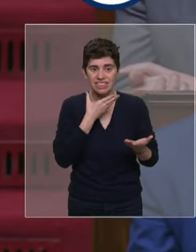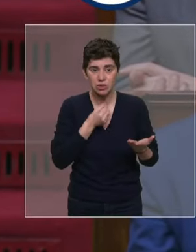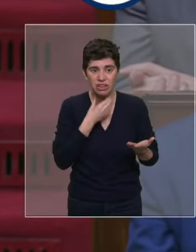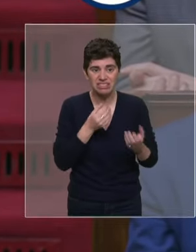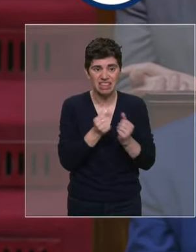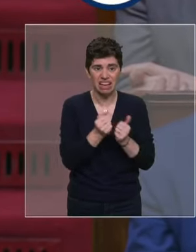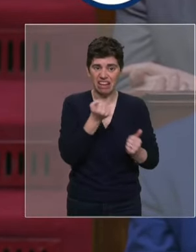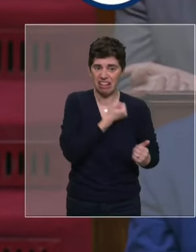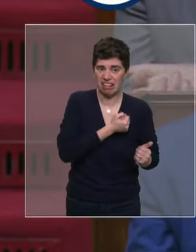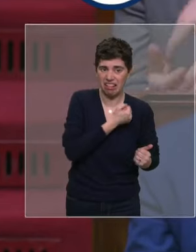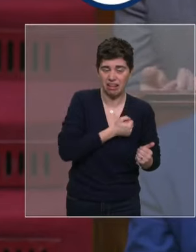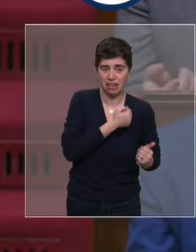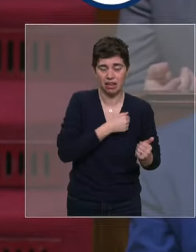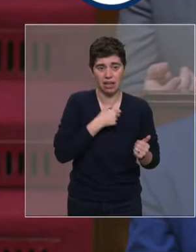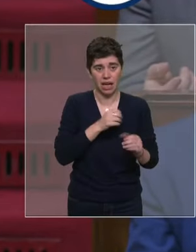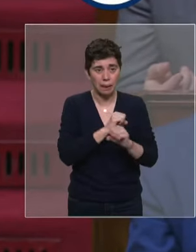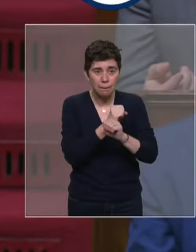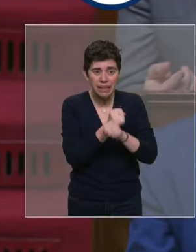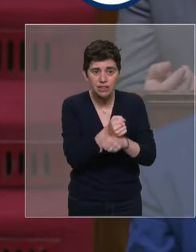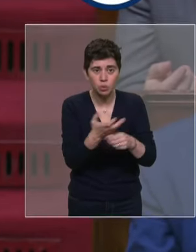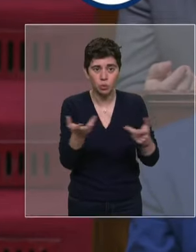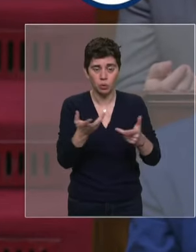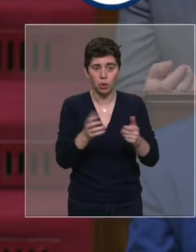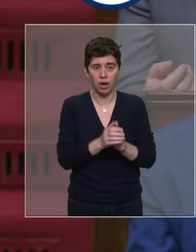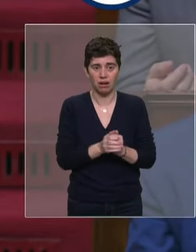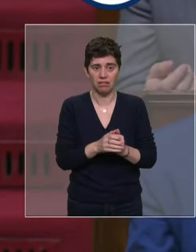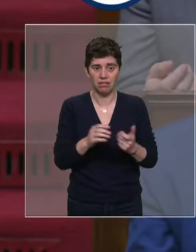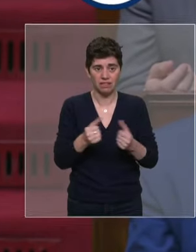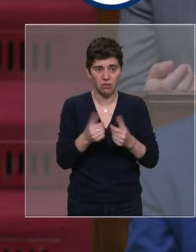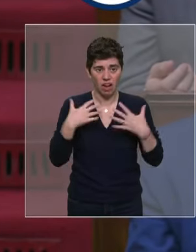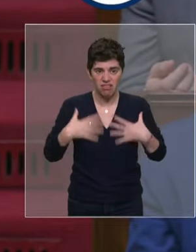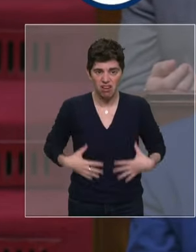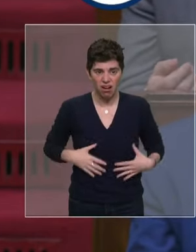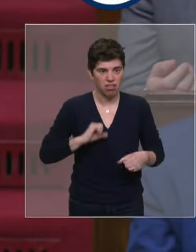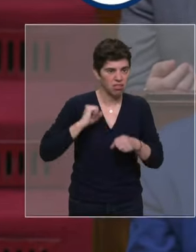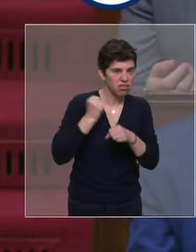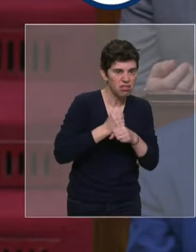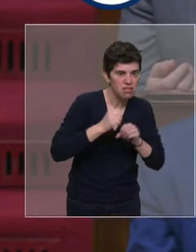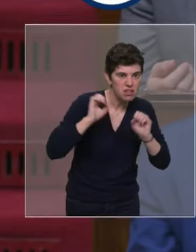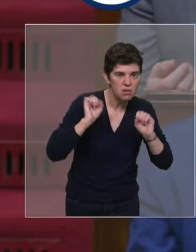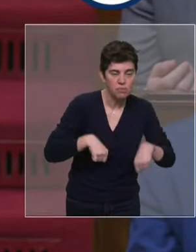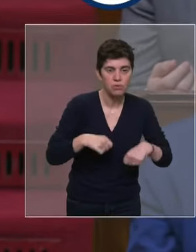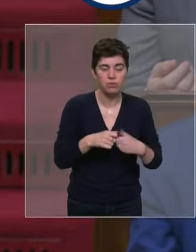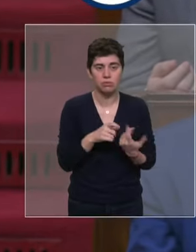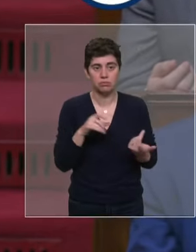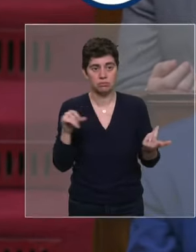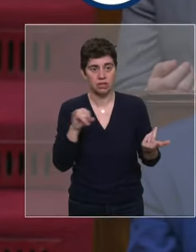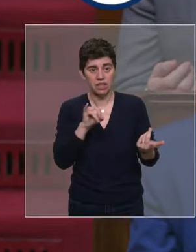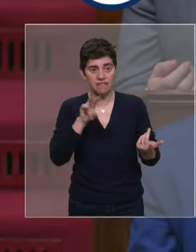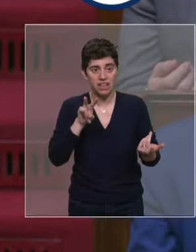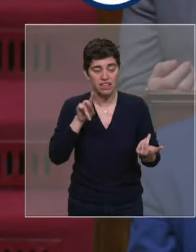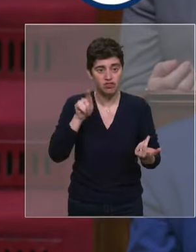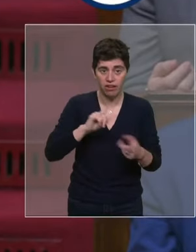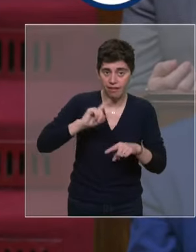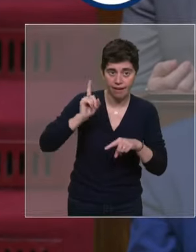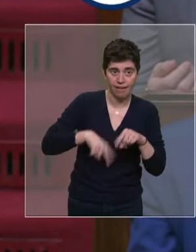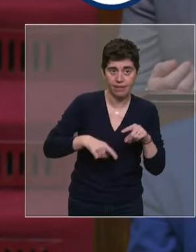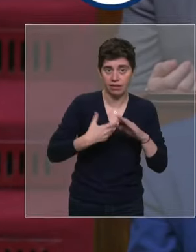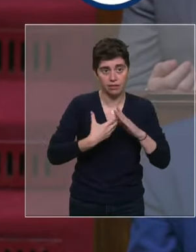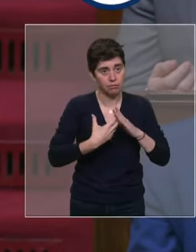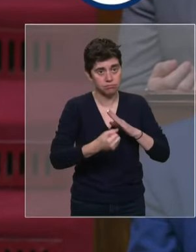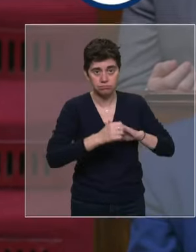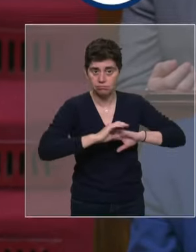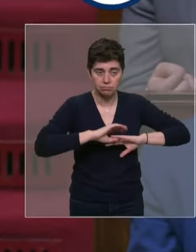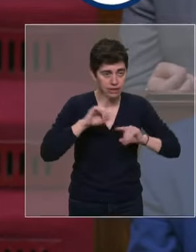punie d'emprisonnement et de châtiments corporels. Silence total aussi sur l'interruption volontaire de grossesse, interdite et condamnée